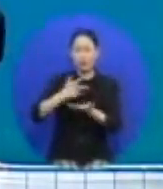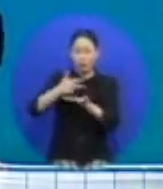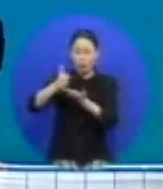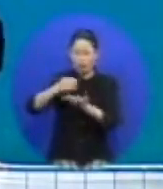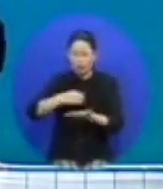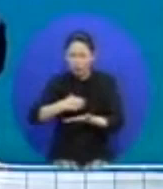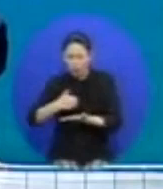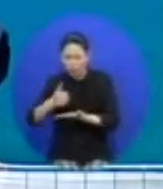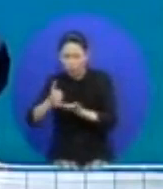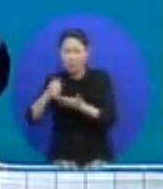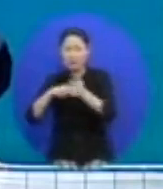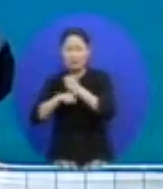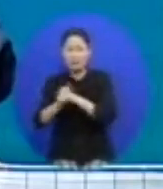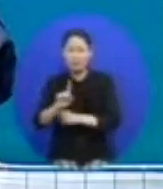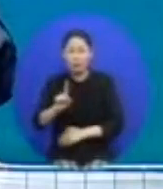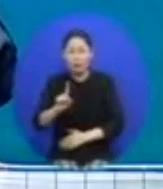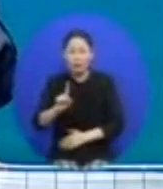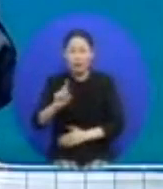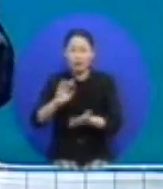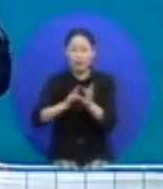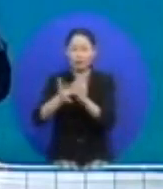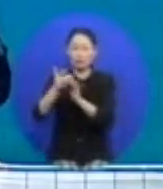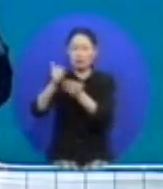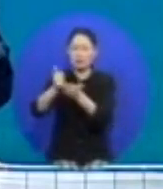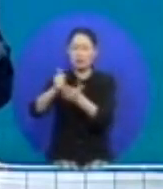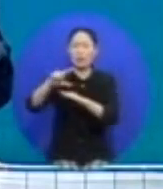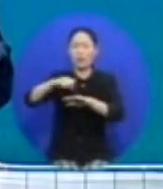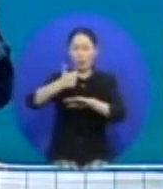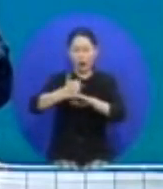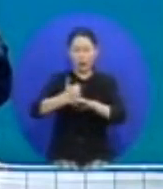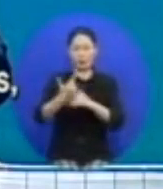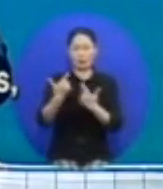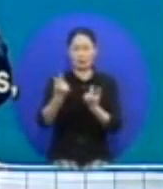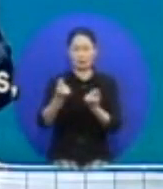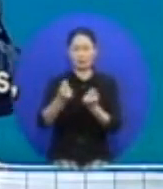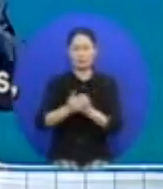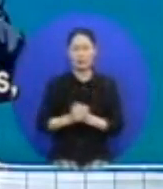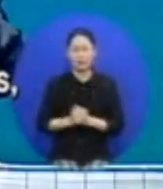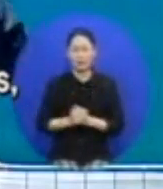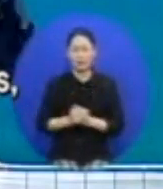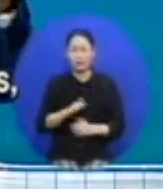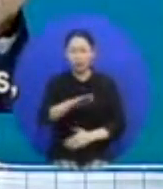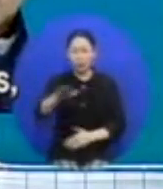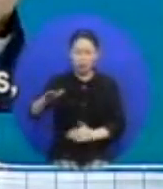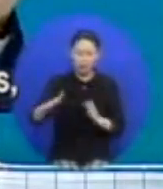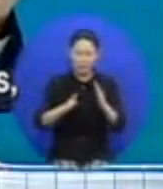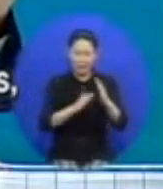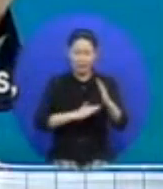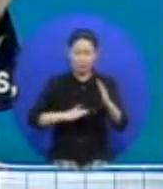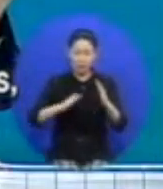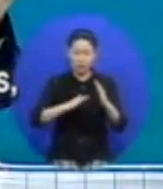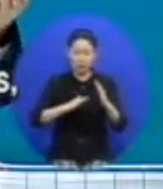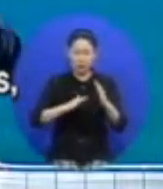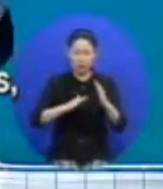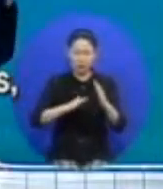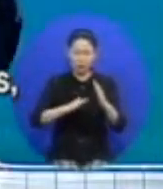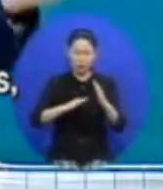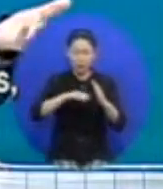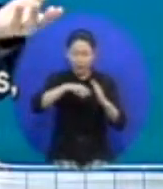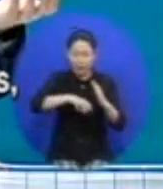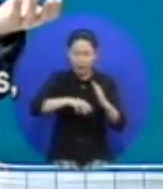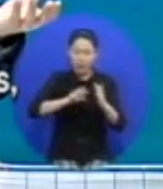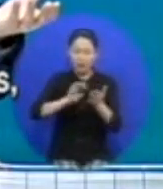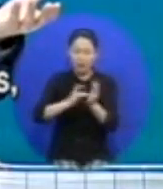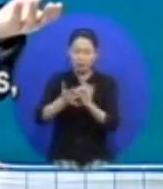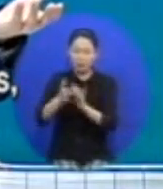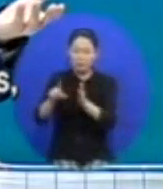경우회 한다는 말은 예수님이 왕이 시 라는 거예요 여러분 가정에 여러분이 예수를